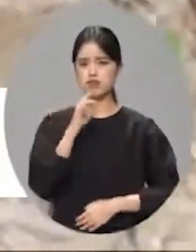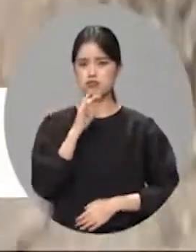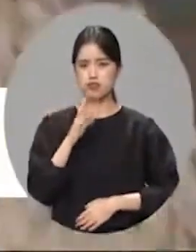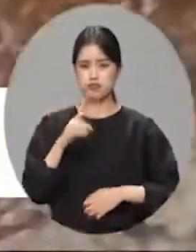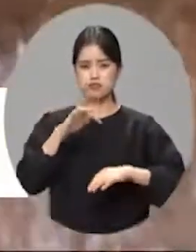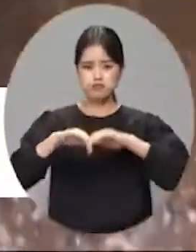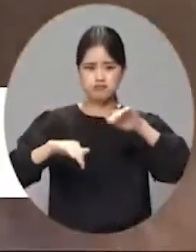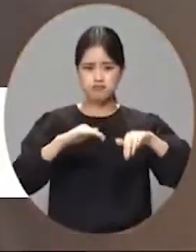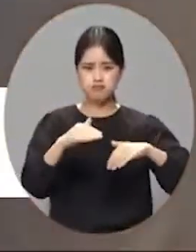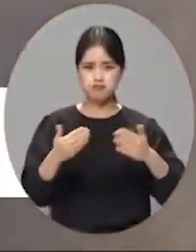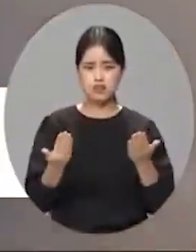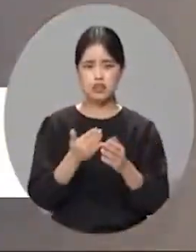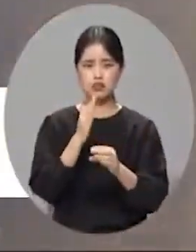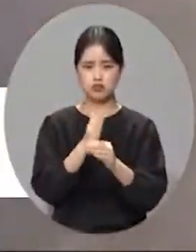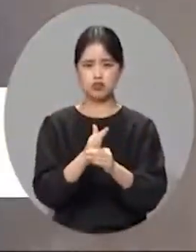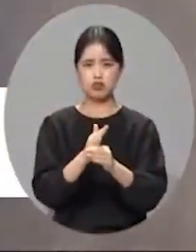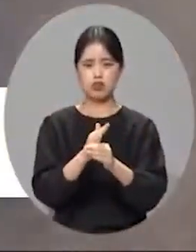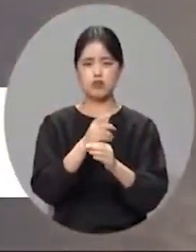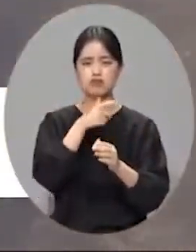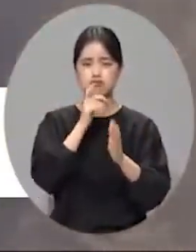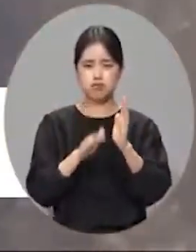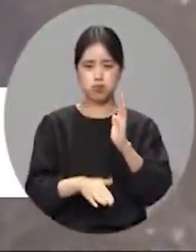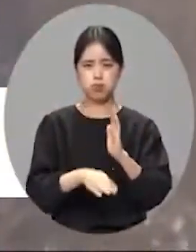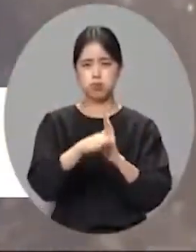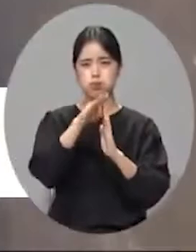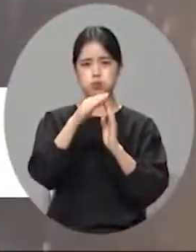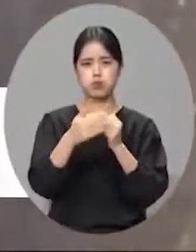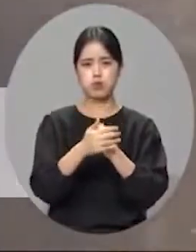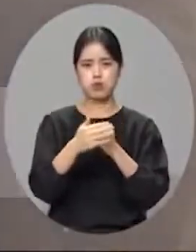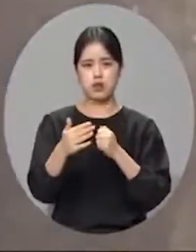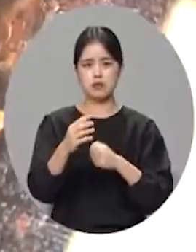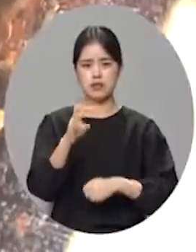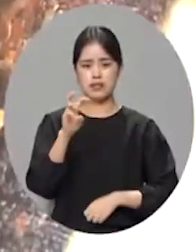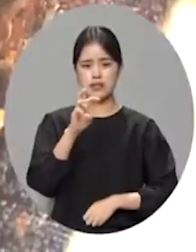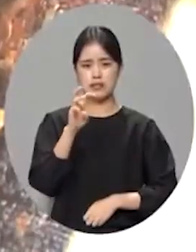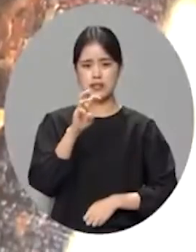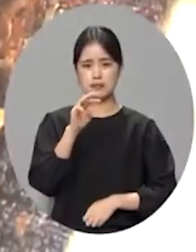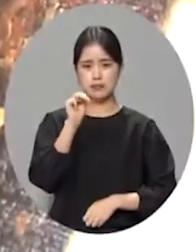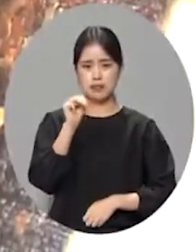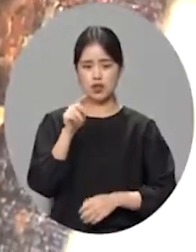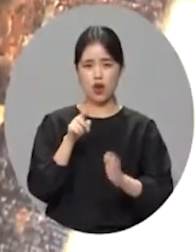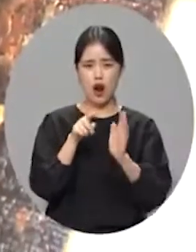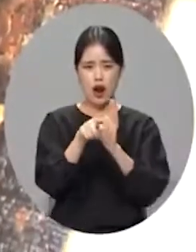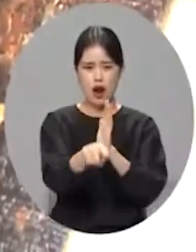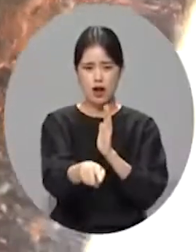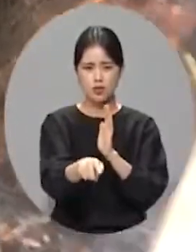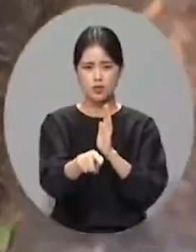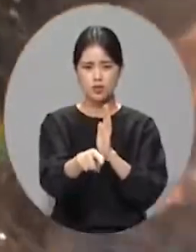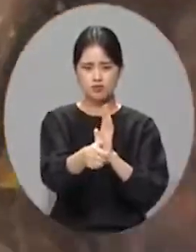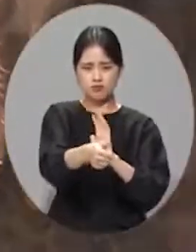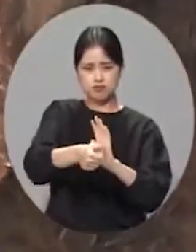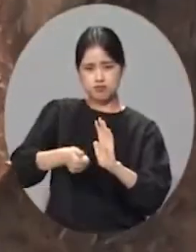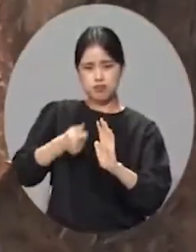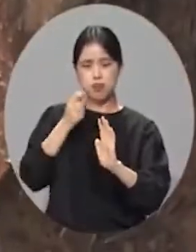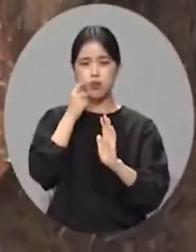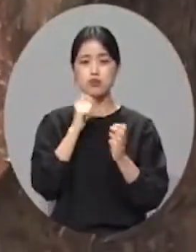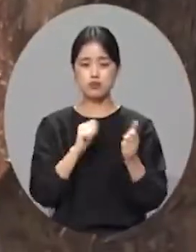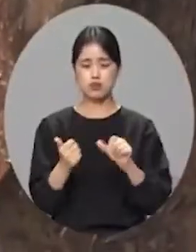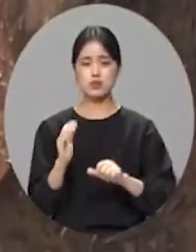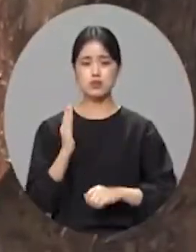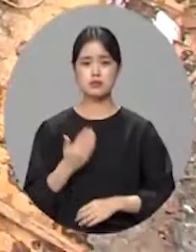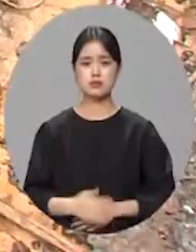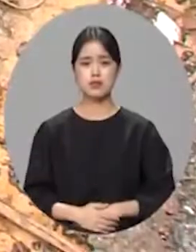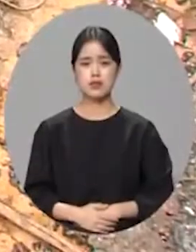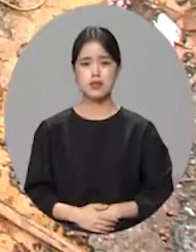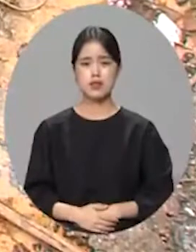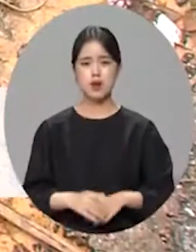관로에 들어가 작업하던 중 빗물이 들이치면서 관로 30m 안쪽에 있던 김 씨가 끝내 빠져나오지 못한 겁니다. 우리